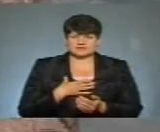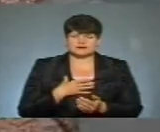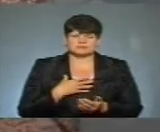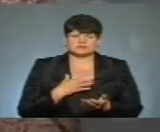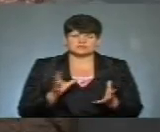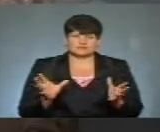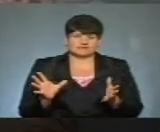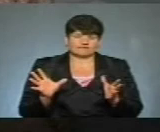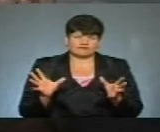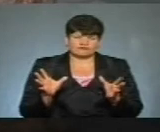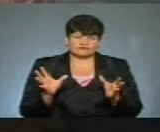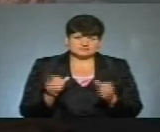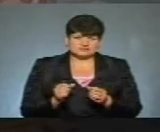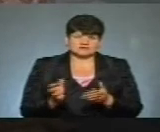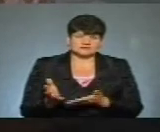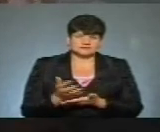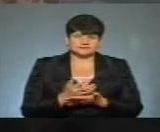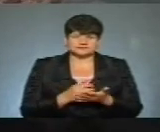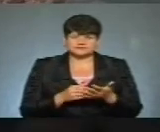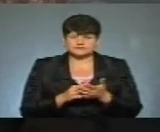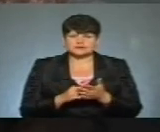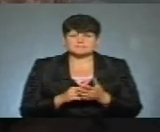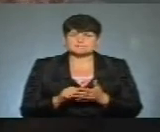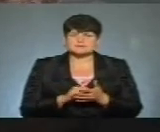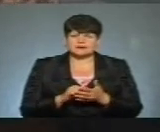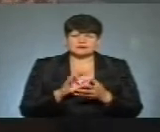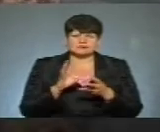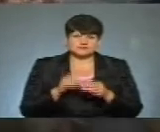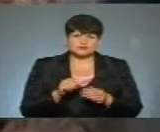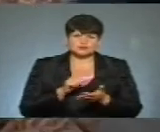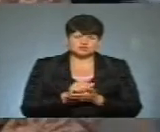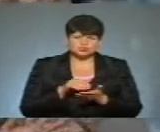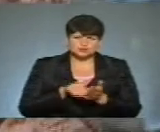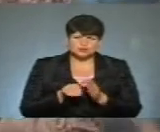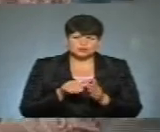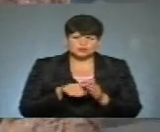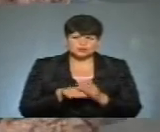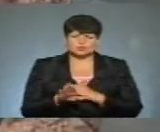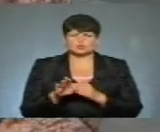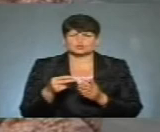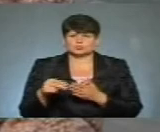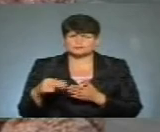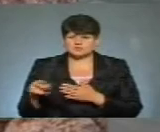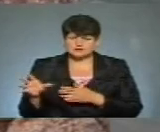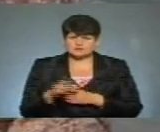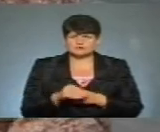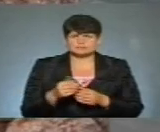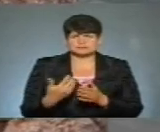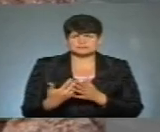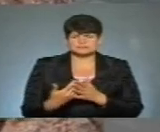брати докупи і якісь ресурси матеріальні, друк, закупівлю, десь у,